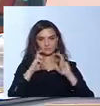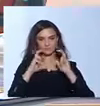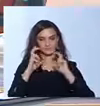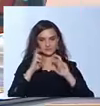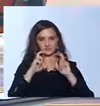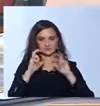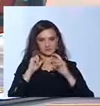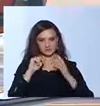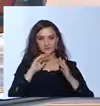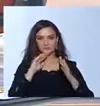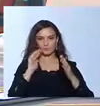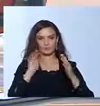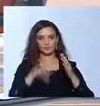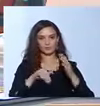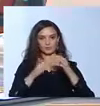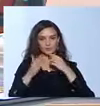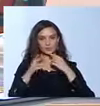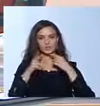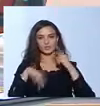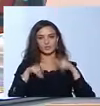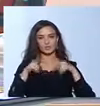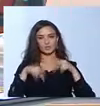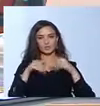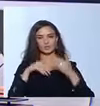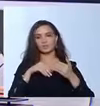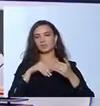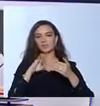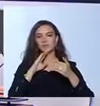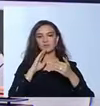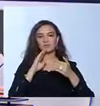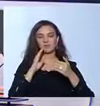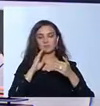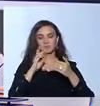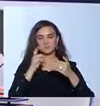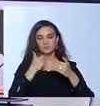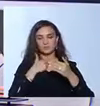უნივერსიტეტის პროფესორი ქირურგი ტრიხოლოგი ბატონი ალექსი მახარაშვილი